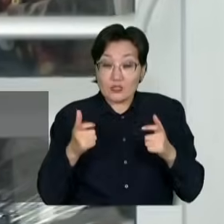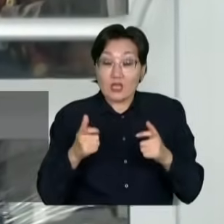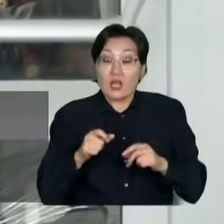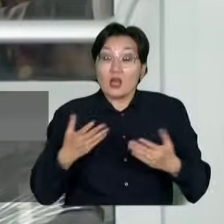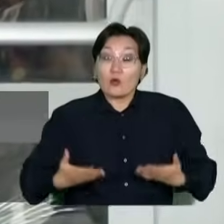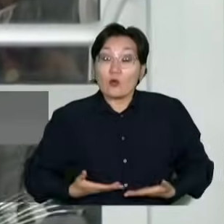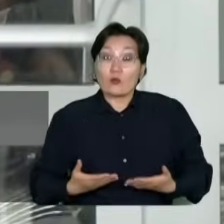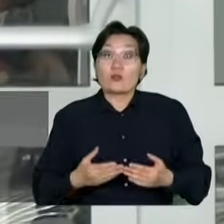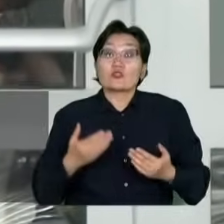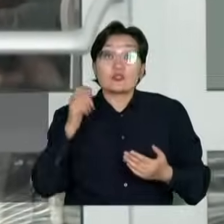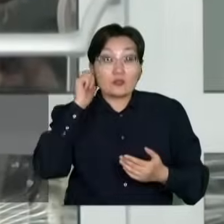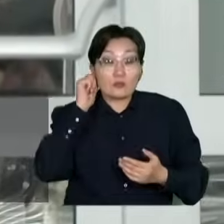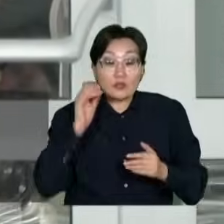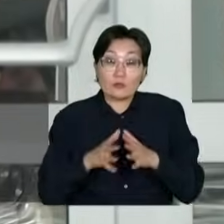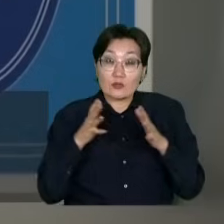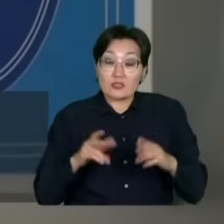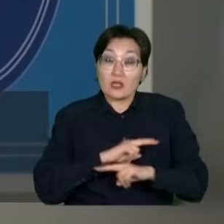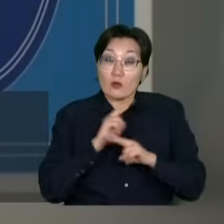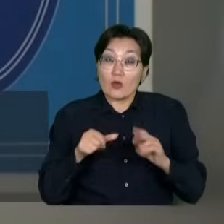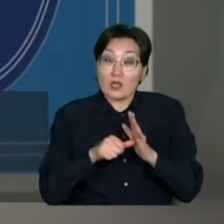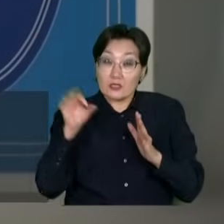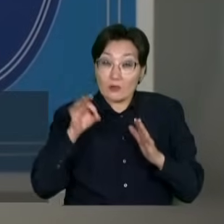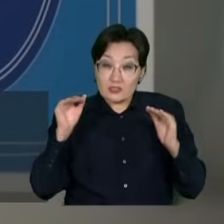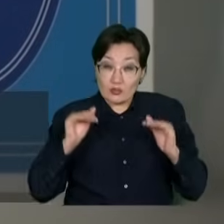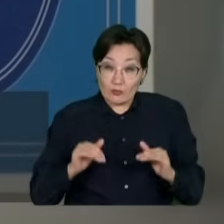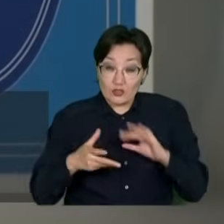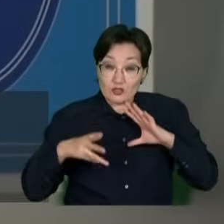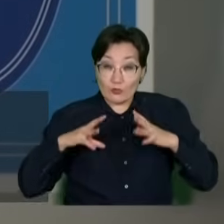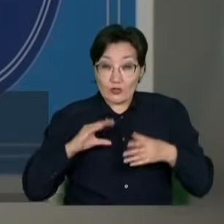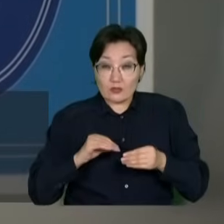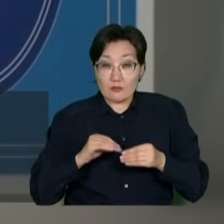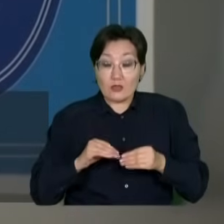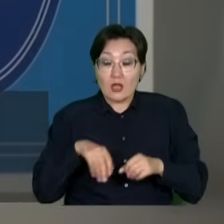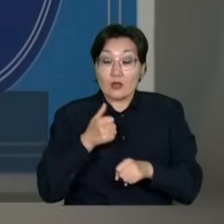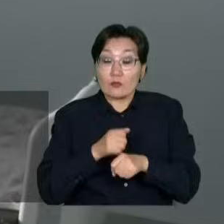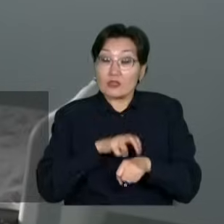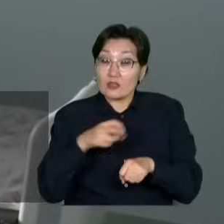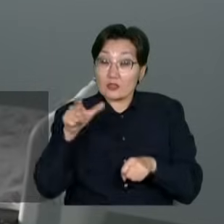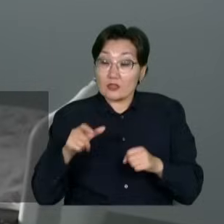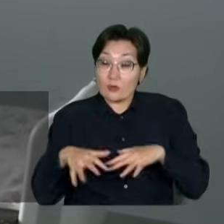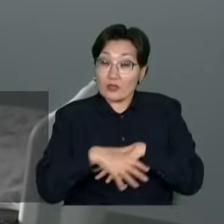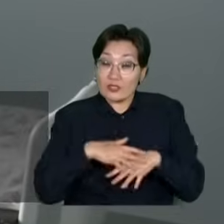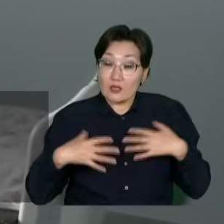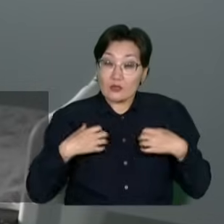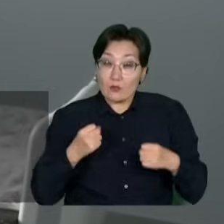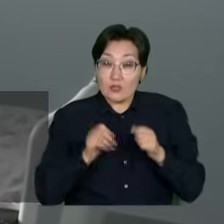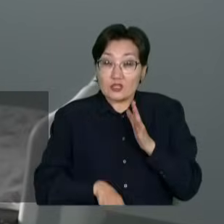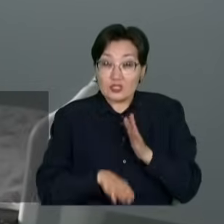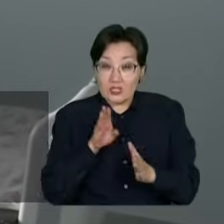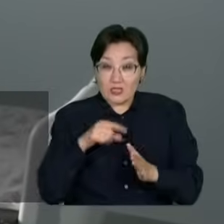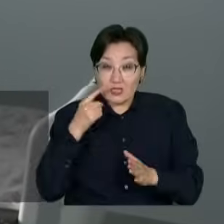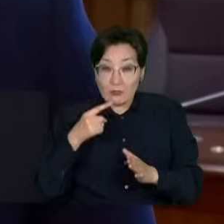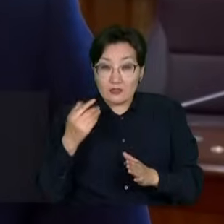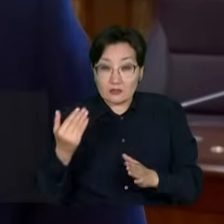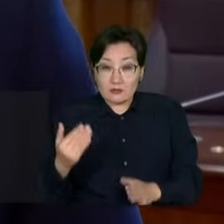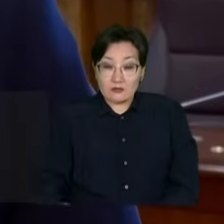сүру жасы ұлғайып, өлім-жітім 6%-ға төмендеген. Жалпы елдің бас дәрігері халықтың денсаулығы жақсарды деп ауыз толтырып айтып